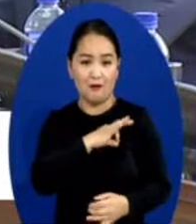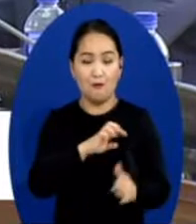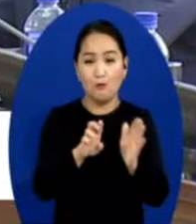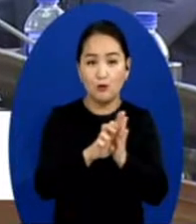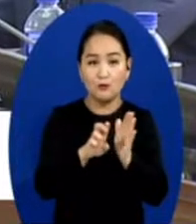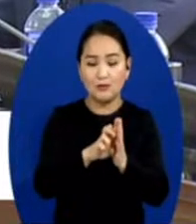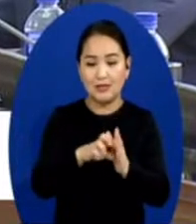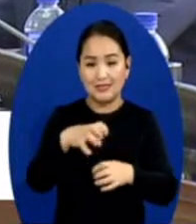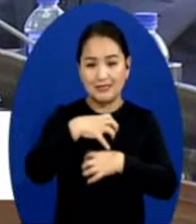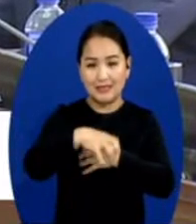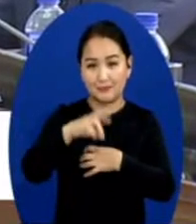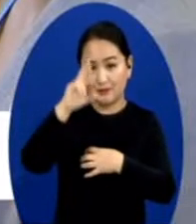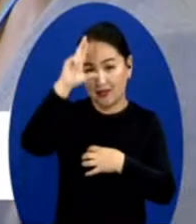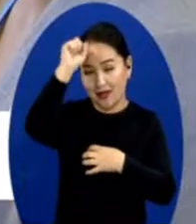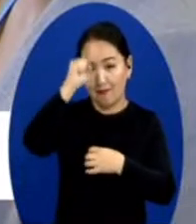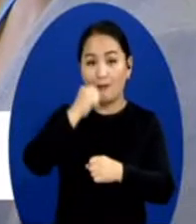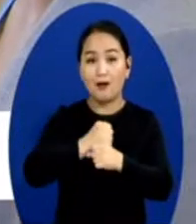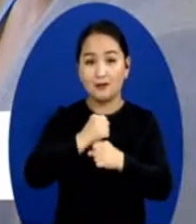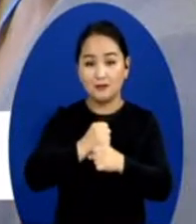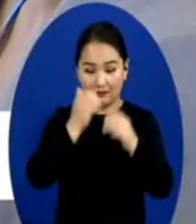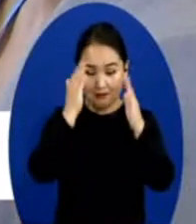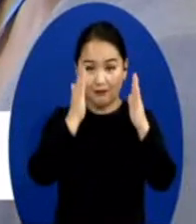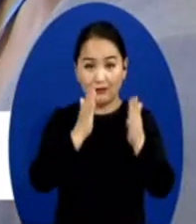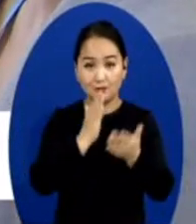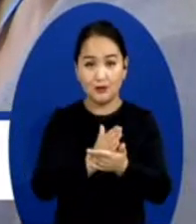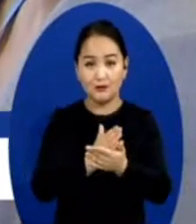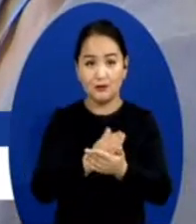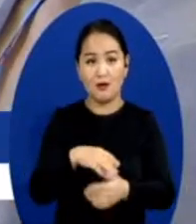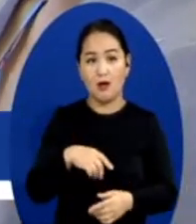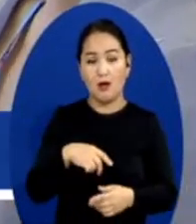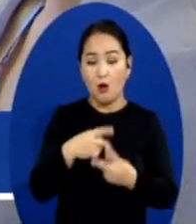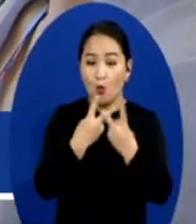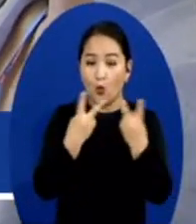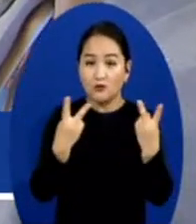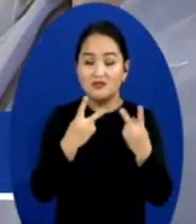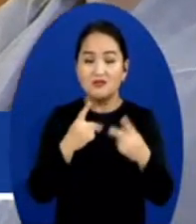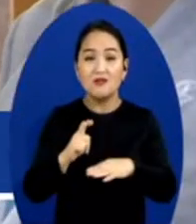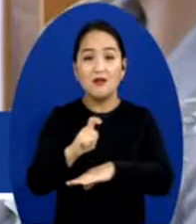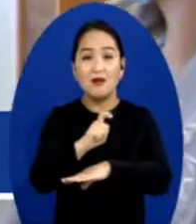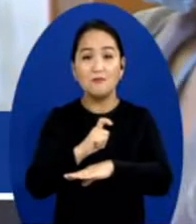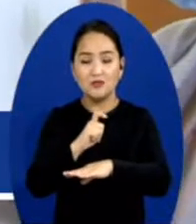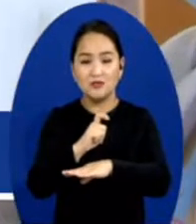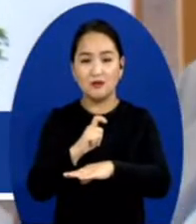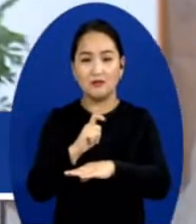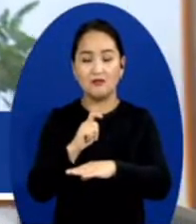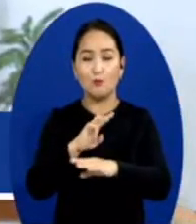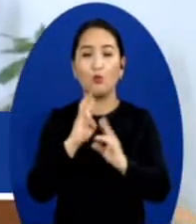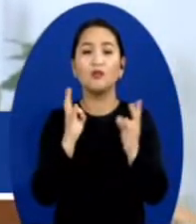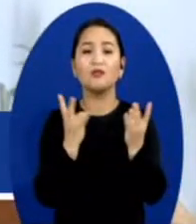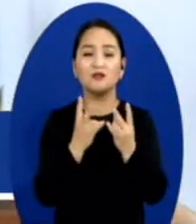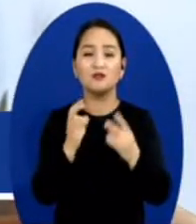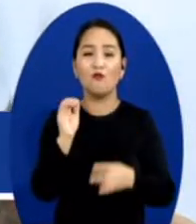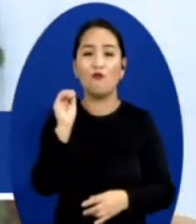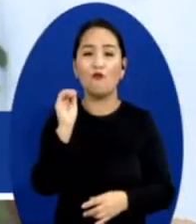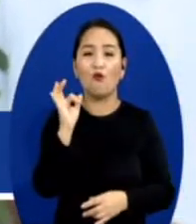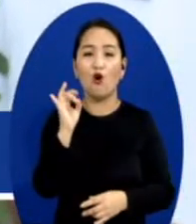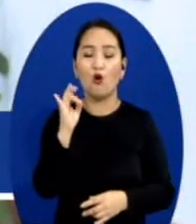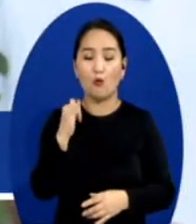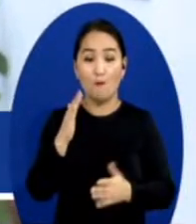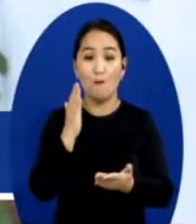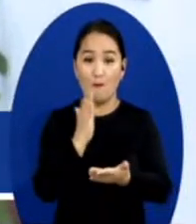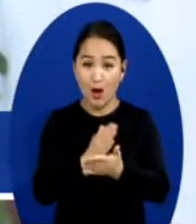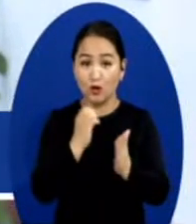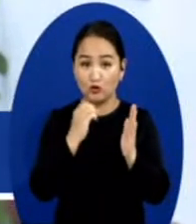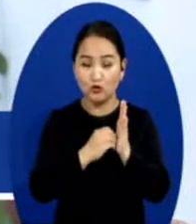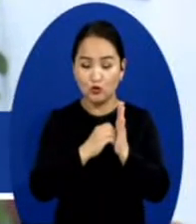чиглэл салбар ям ажиллаж байгаа юм байна. Ямар ч үсэн үндэсний хэмжээ нэгдсэн баран байх ёстой гэдэг дээр бол бүх тал